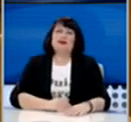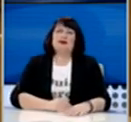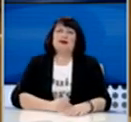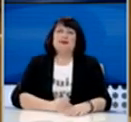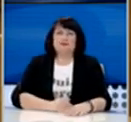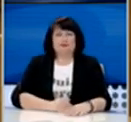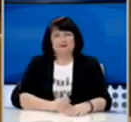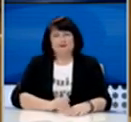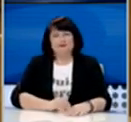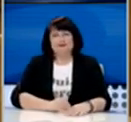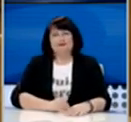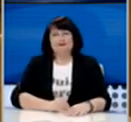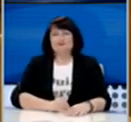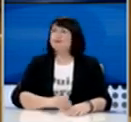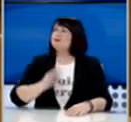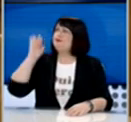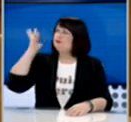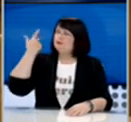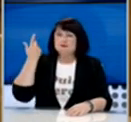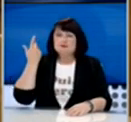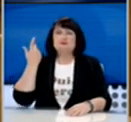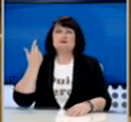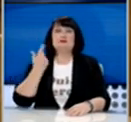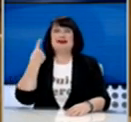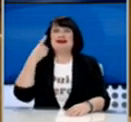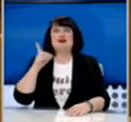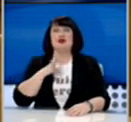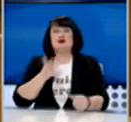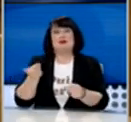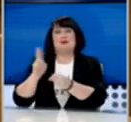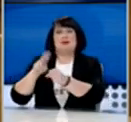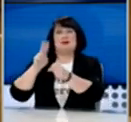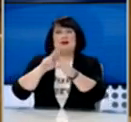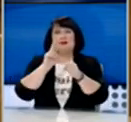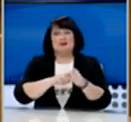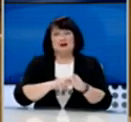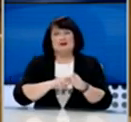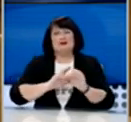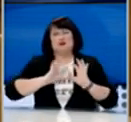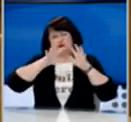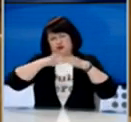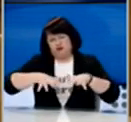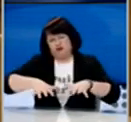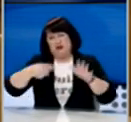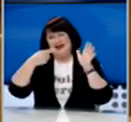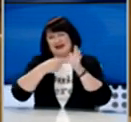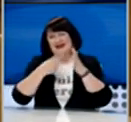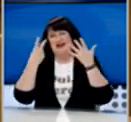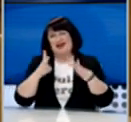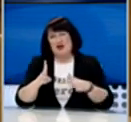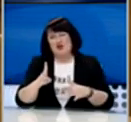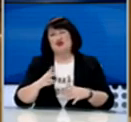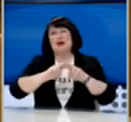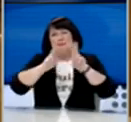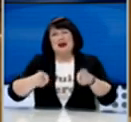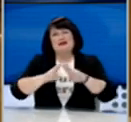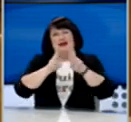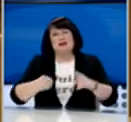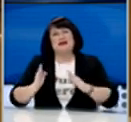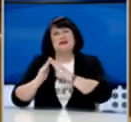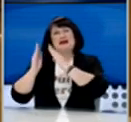σκηνικό και τότε είχανε χαθεί 100 άτομα σε αυτή την πλημμύρα και 1200 σπίτια και μαγαζιά πάλι και